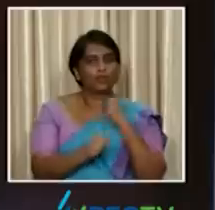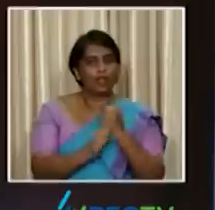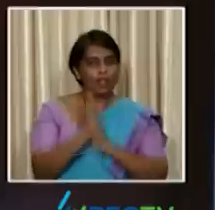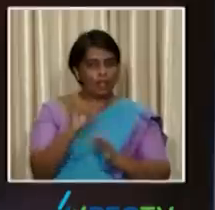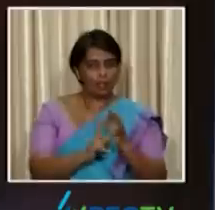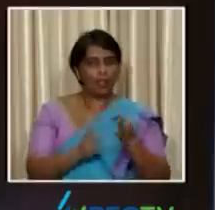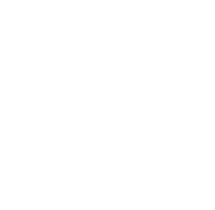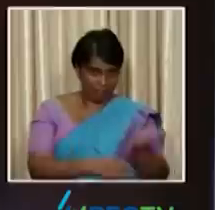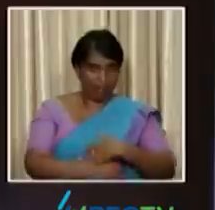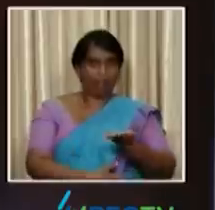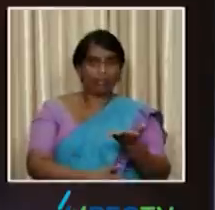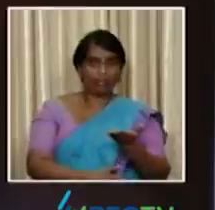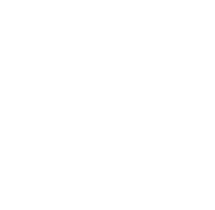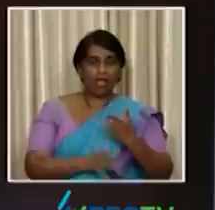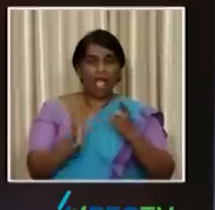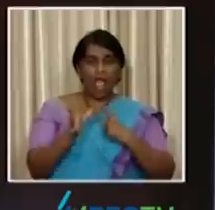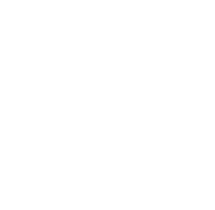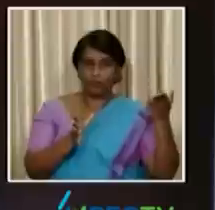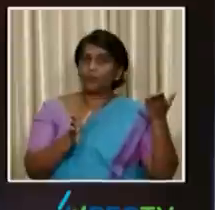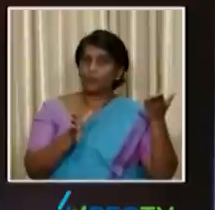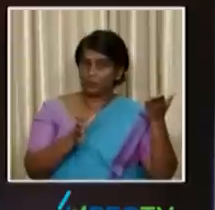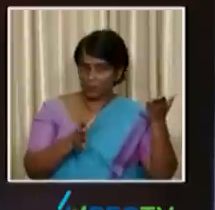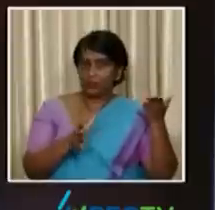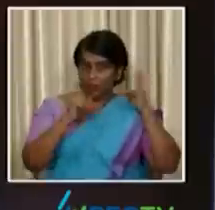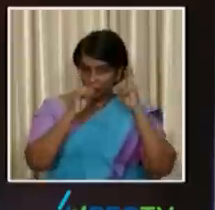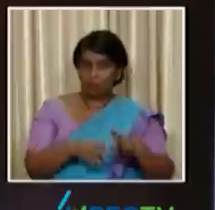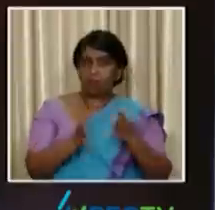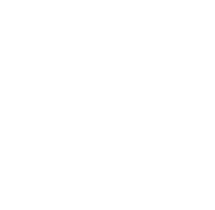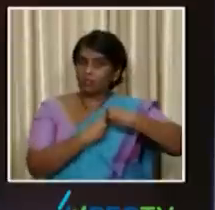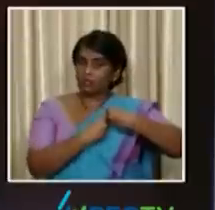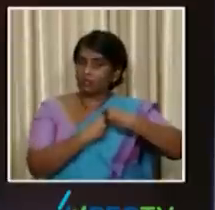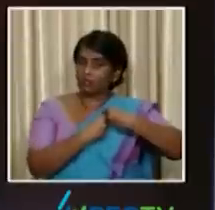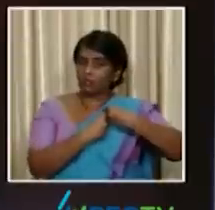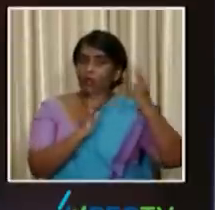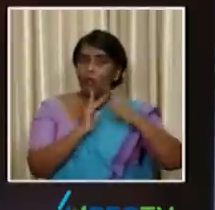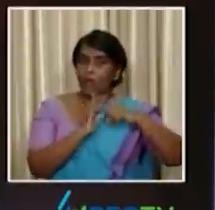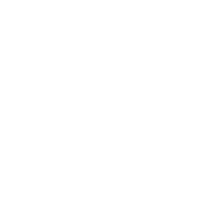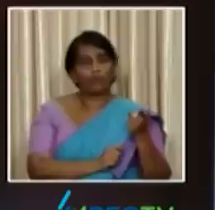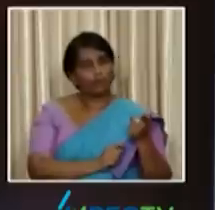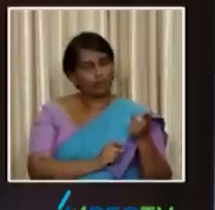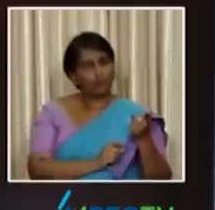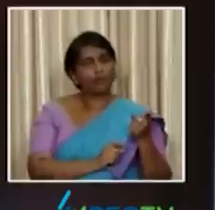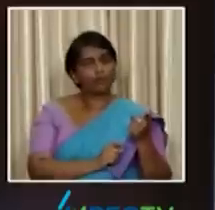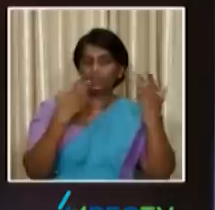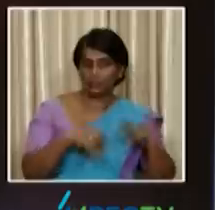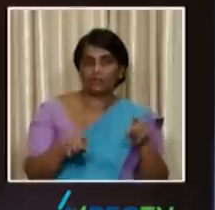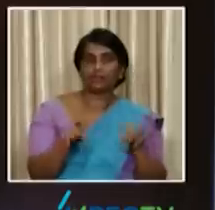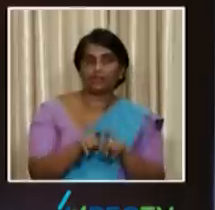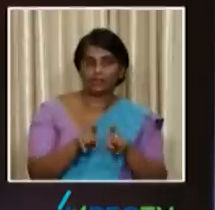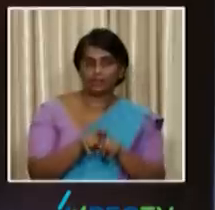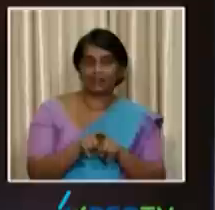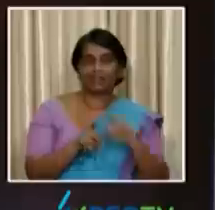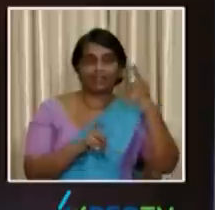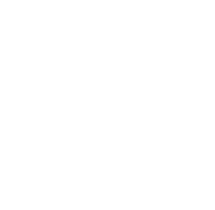ඇමතුමාගෙන් රෙද්දක් ඇඳගෙනද මේ අර්ජුන ඇලොස්ලියලස්ලාට මෙච්චර විශාල මුදලක් මේ පොලි අනුපාත විදිහට ගෙවද්දි අත උස්සන්නේ කියලා. මුන්